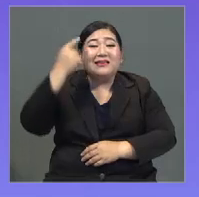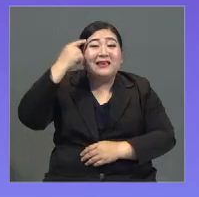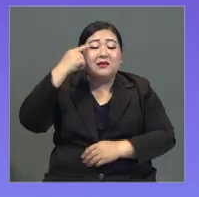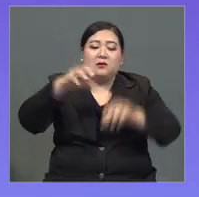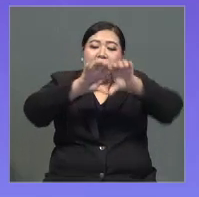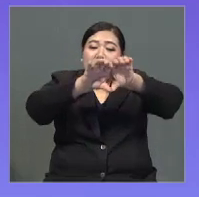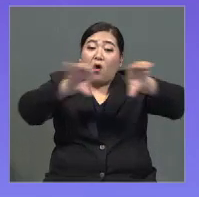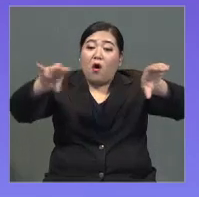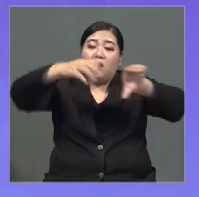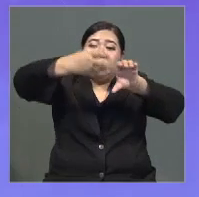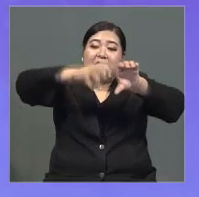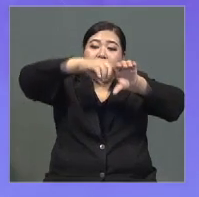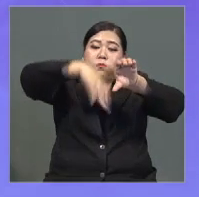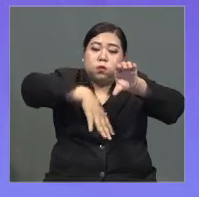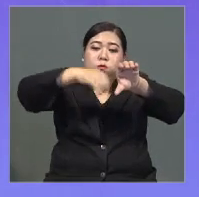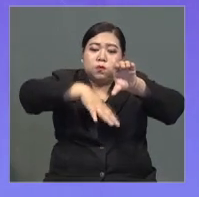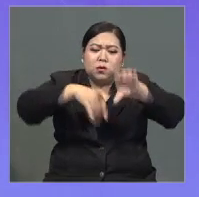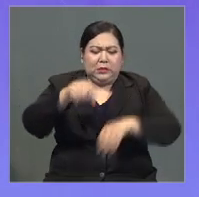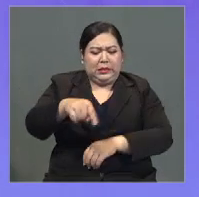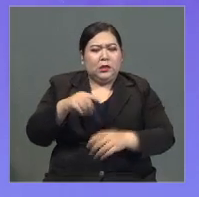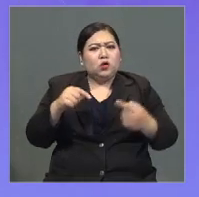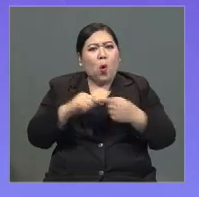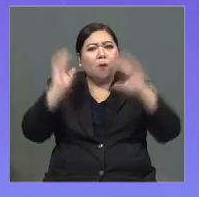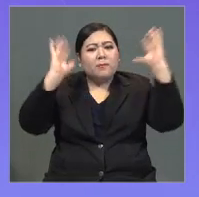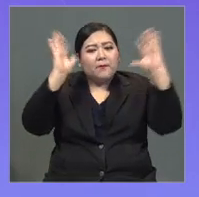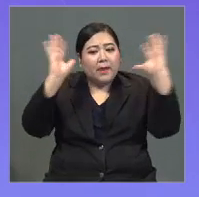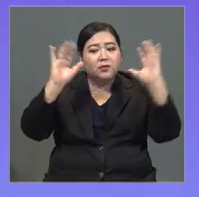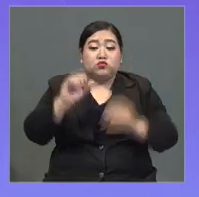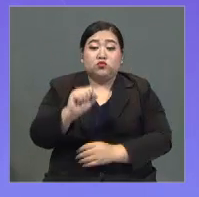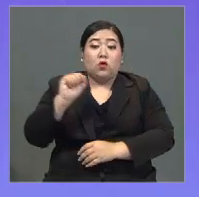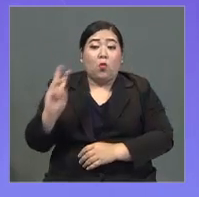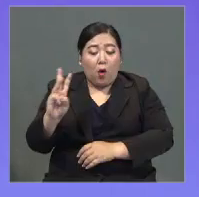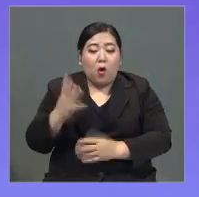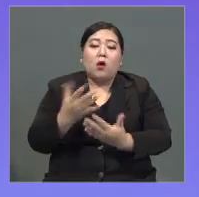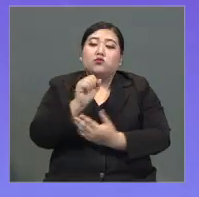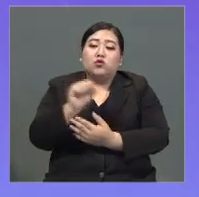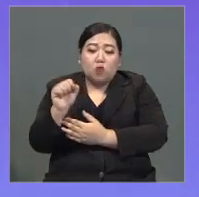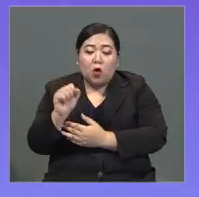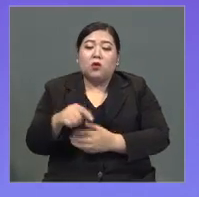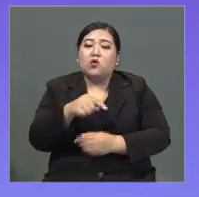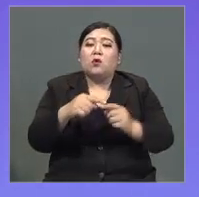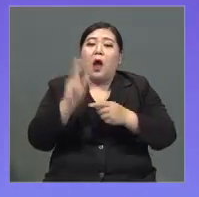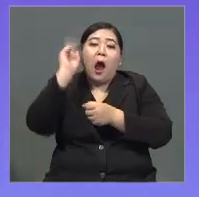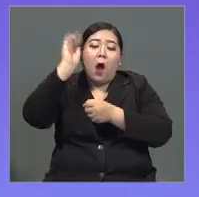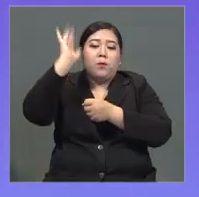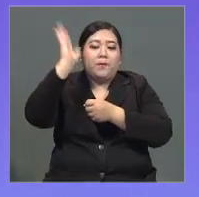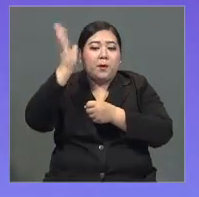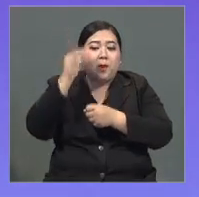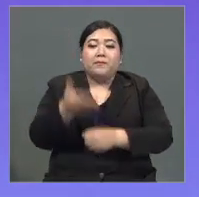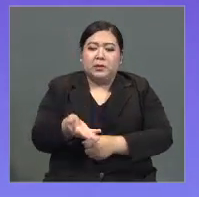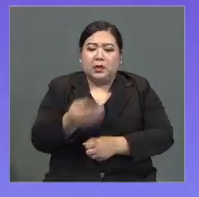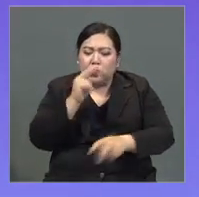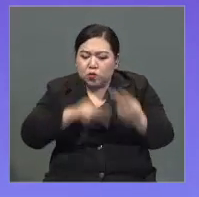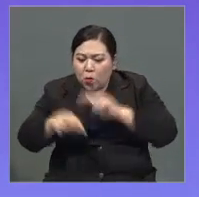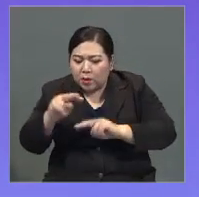ดที่เป็นเจ้าหน้าที่สำนักประชาสัมพันธ์ของสำนักงานวุฒิสภารวมถึงบริเวณโพเดียมแถลงข่าวของวุฒิสภาแ